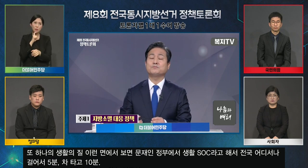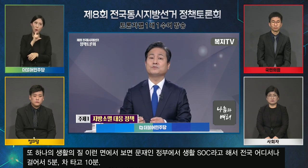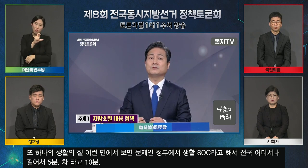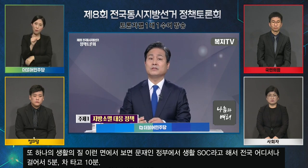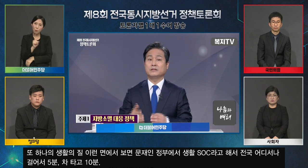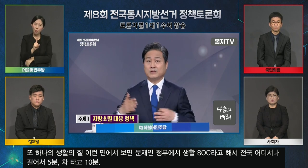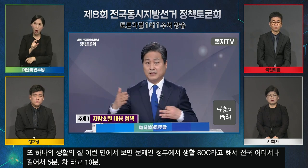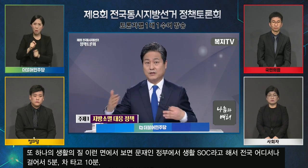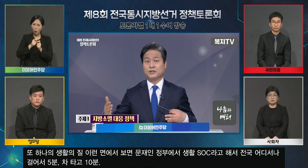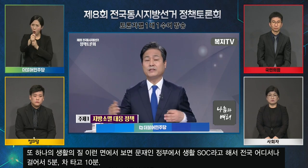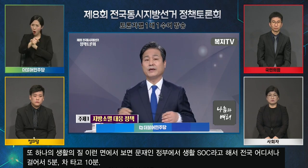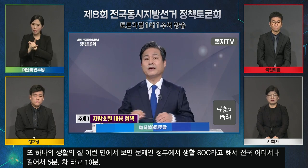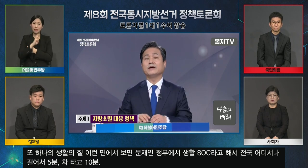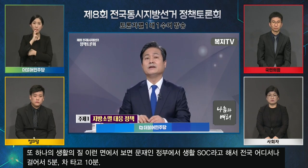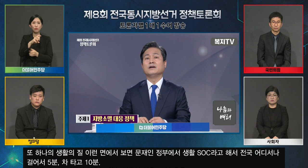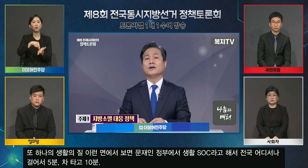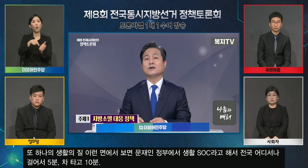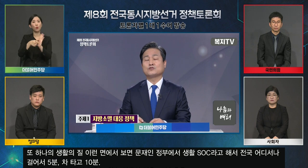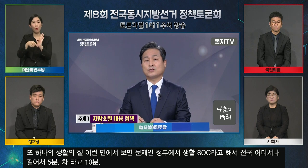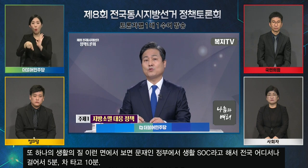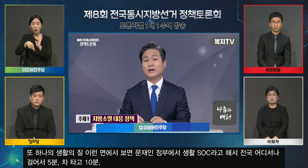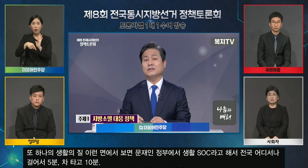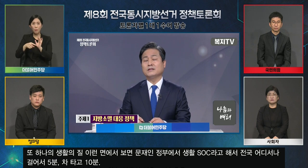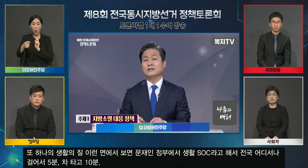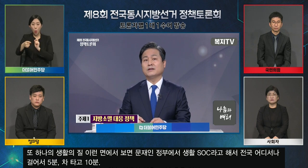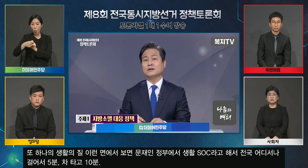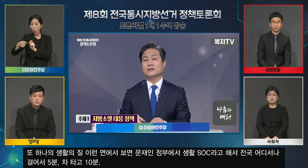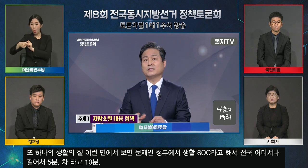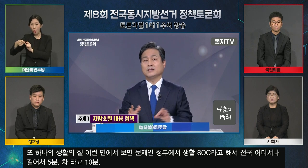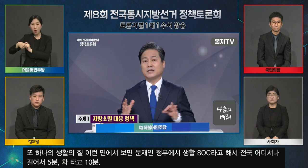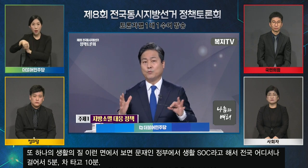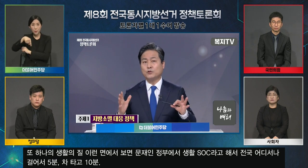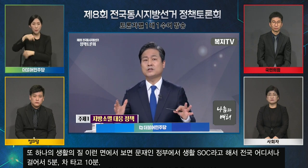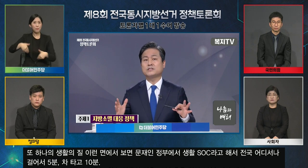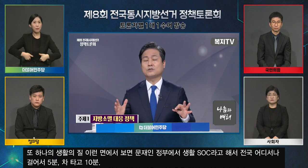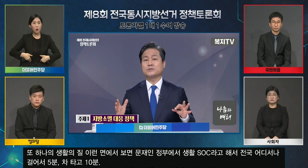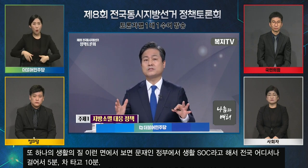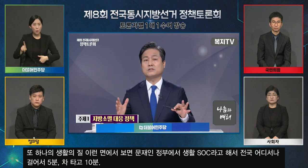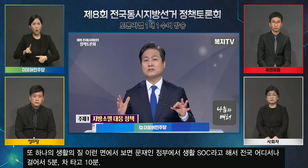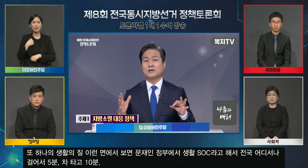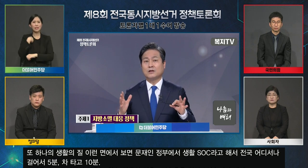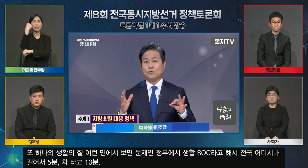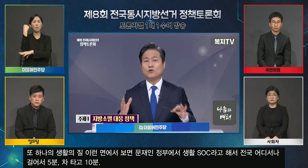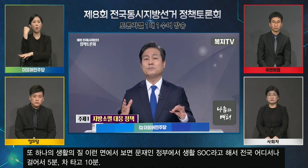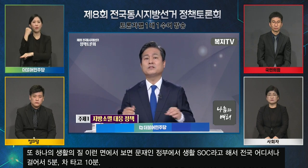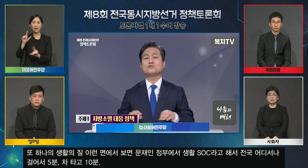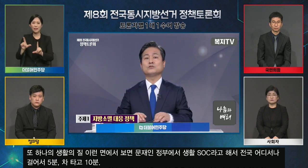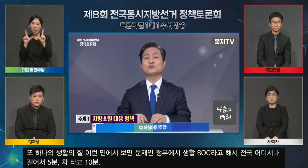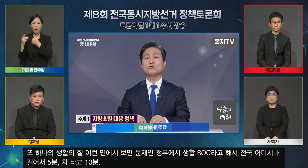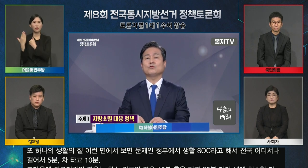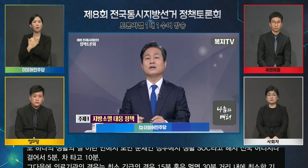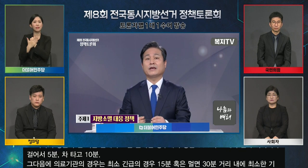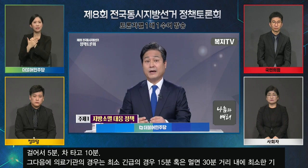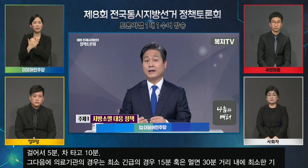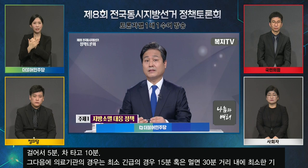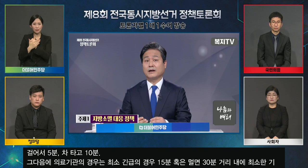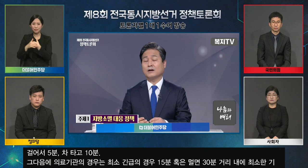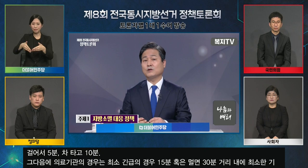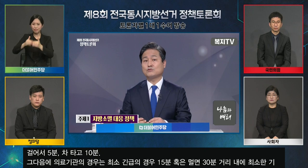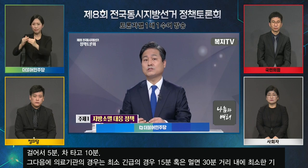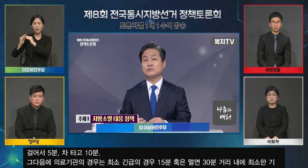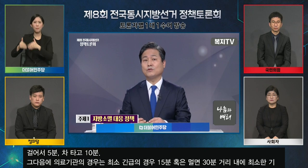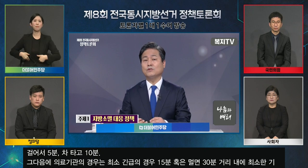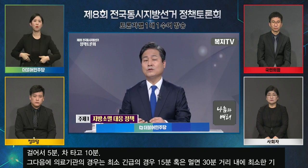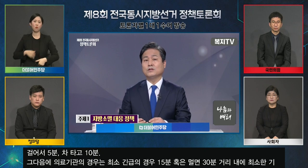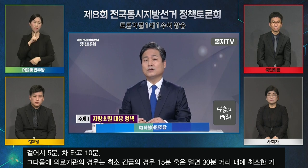30분 거리 내에 최소한 기본적인 서비스를 공급받을 수 있도록 해야 한다.